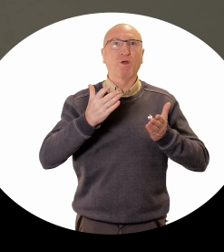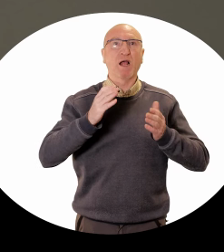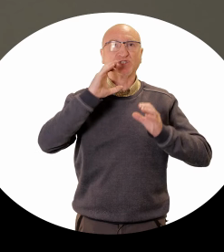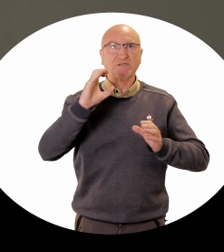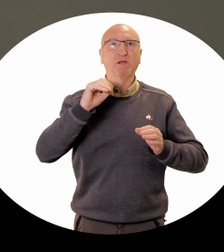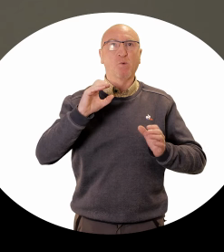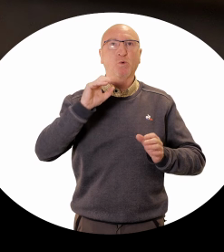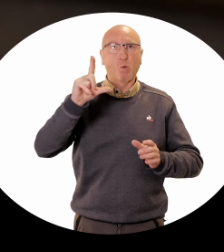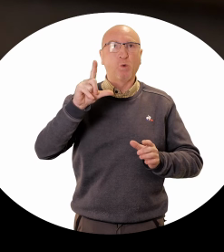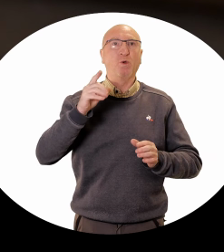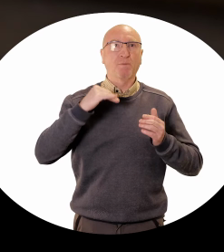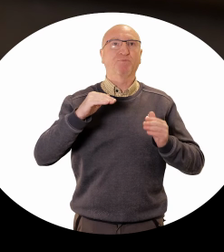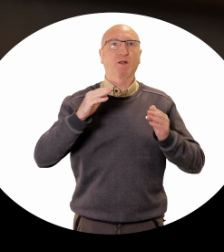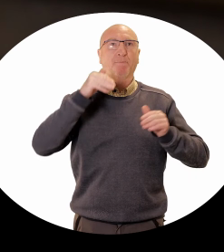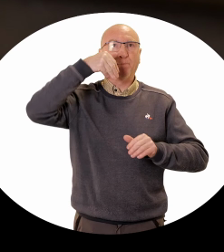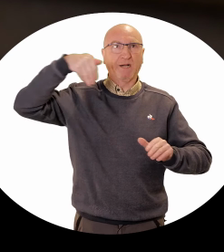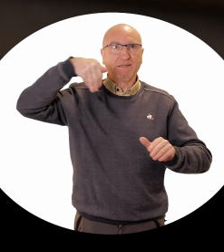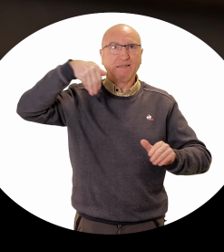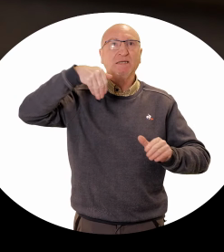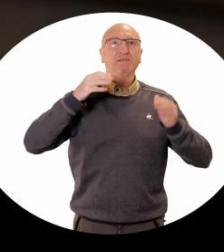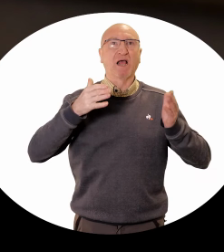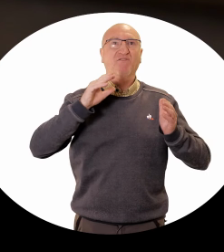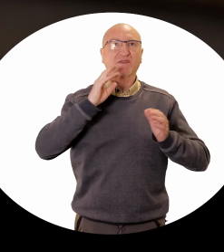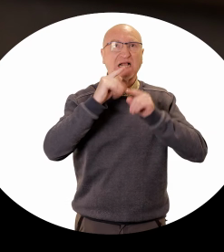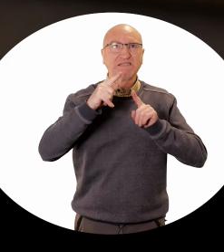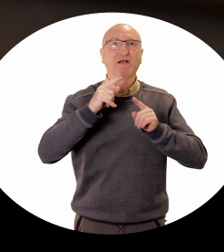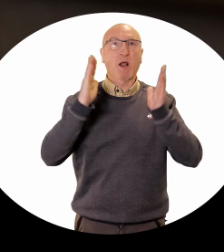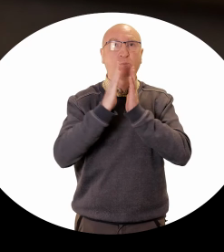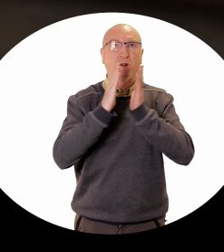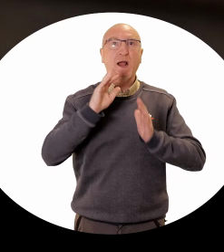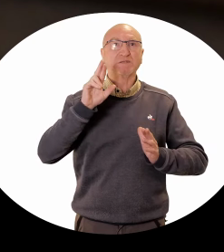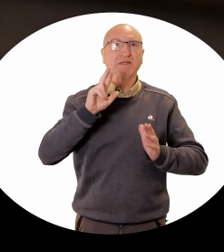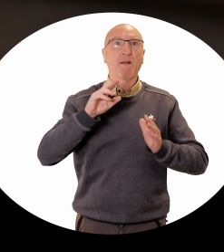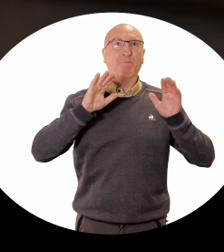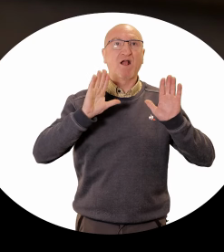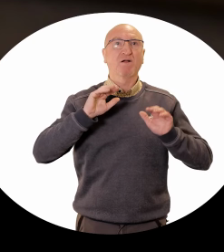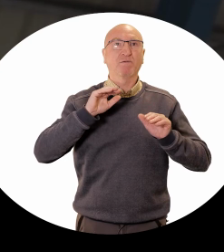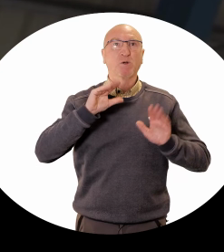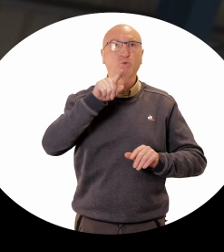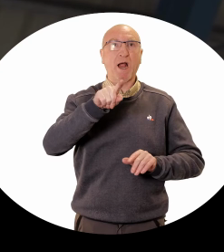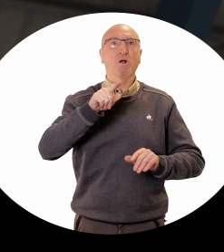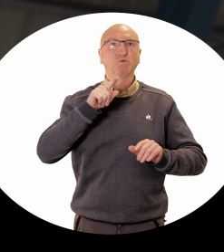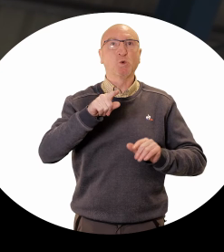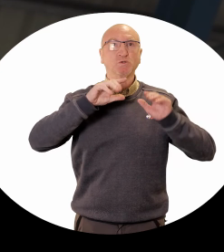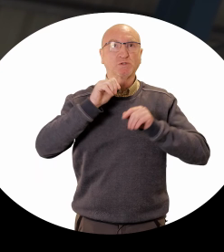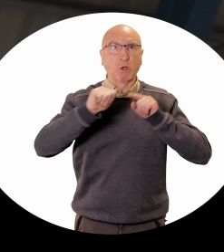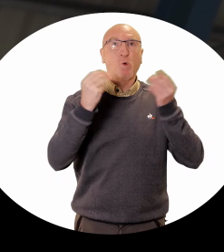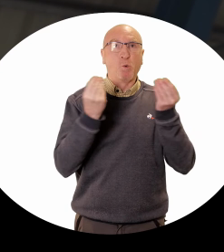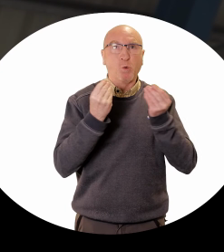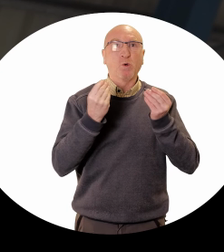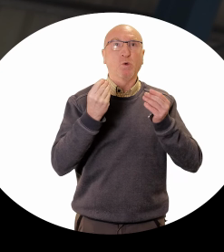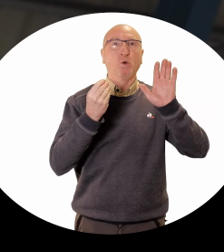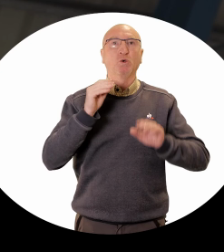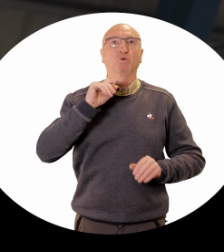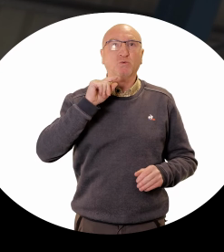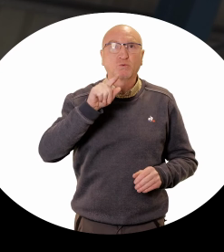qui résiste au grand froid. Hé, hey, les gars, vous êtes vraiment des petits joueurs. Moi, je résiste à une pression de 700 bars. Hé, hey, petit moule, c'est ton vieux